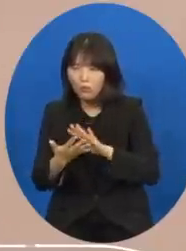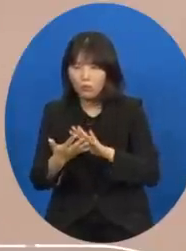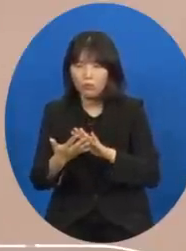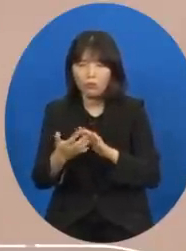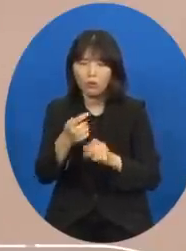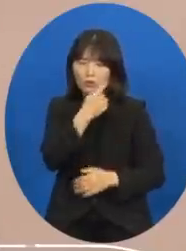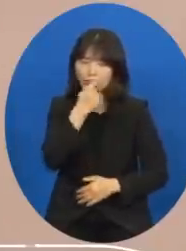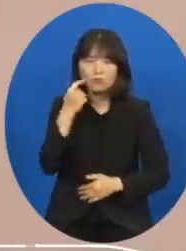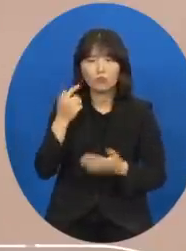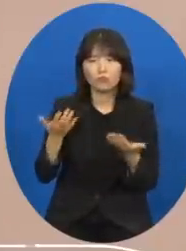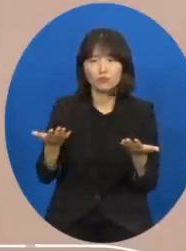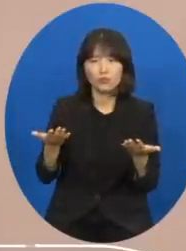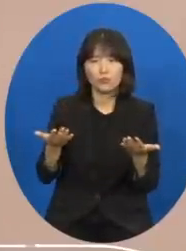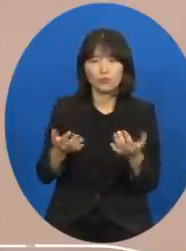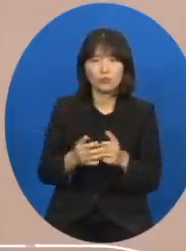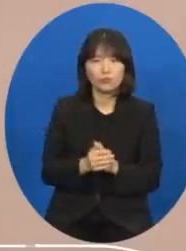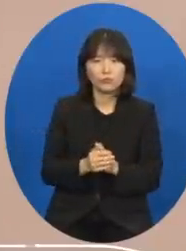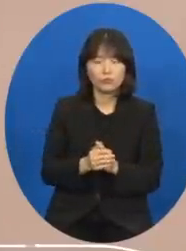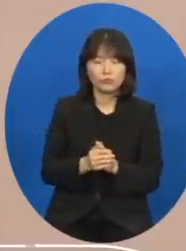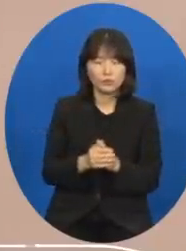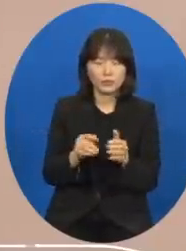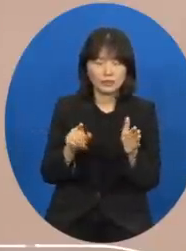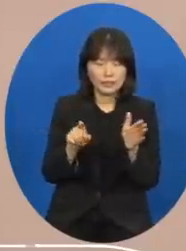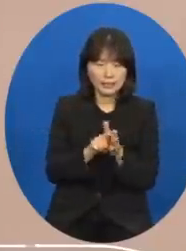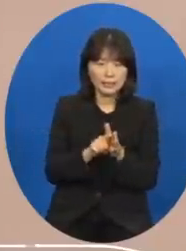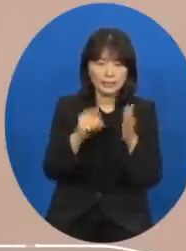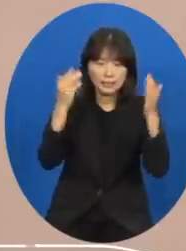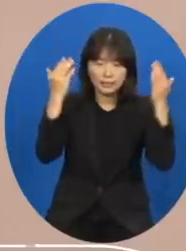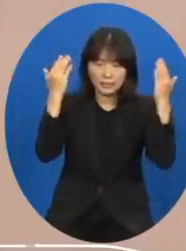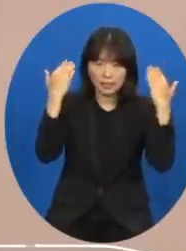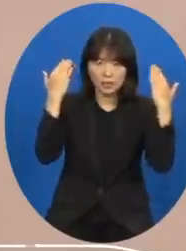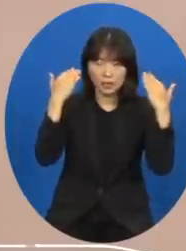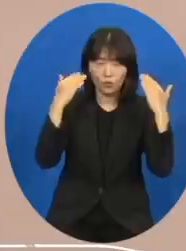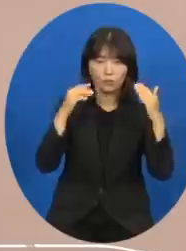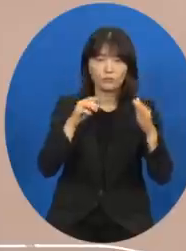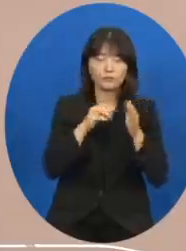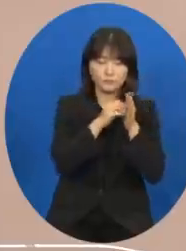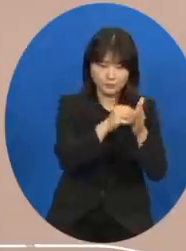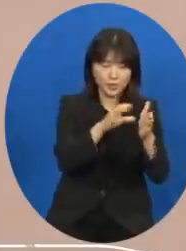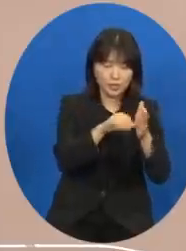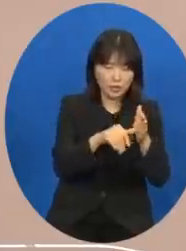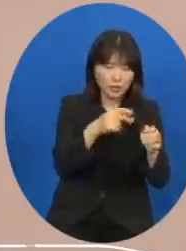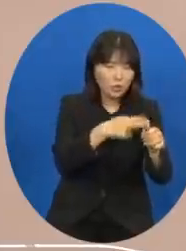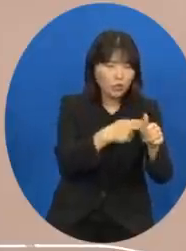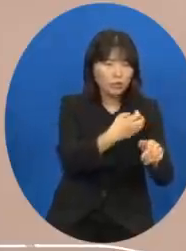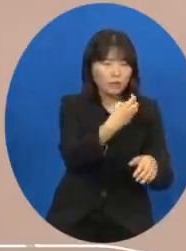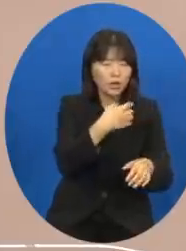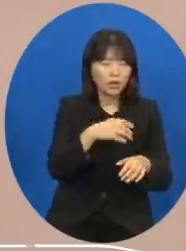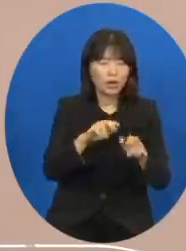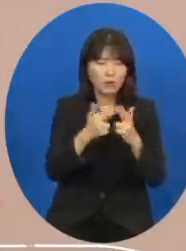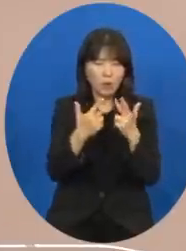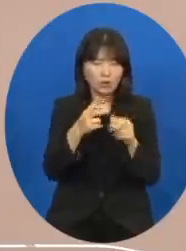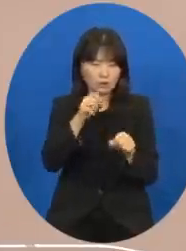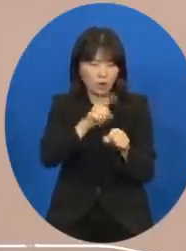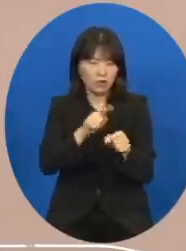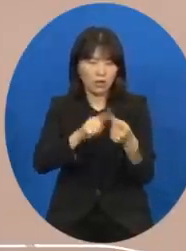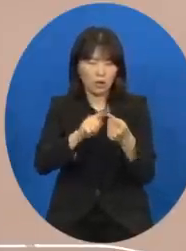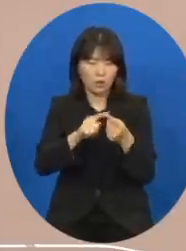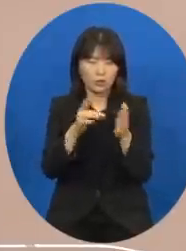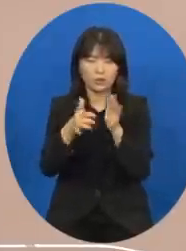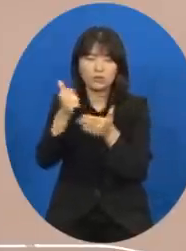없었어요. 게다가 신학교 들어갔더니 교수님이 다 자기 성질대로 믿는다고 그러더라. 그러니까